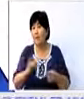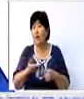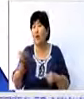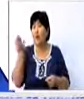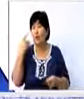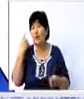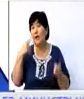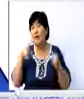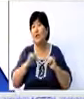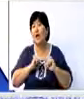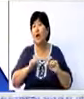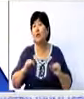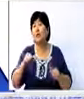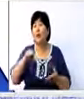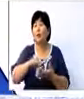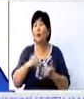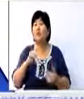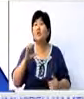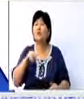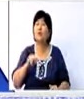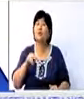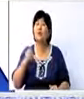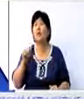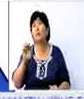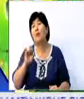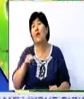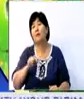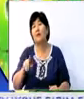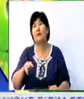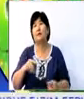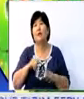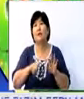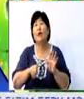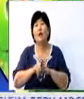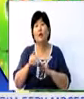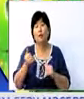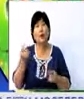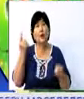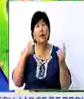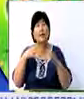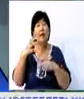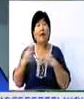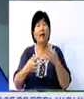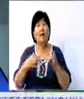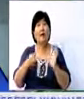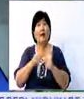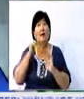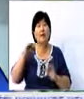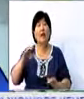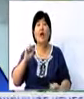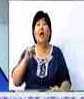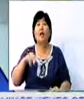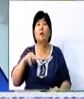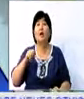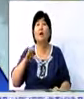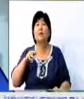бұрынағы ертегі батырлардың орнын бүгінде Спанчебоб пен Бэтмендер басқан. Біздің бүгінгі ертегілер әлеміне 6 жасар Алпамыс пен